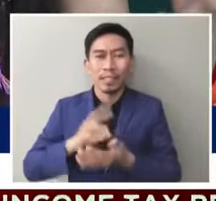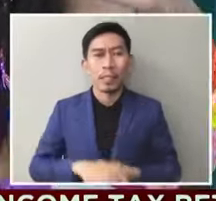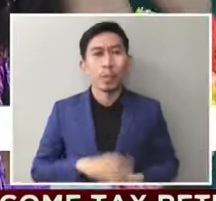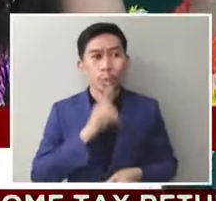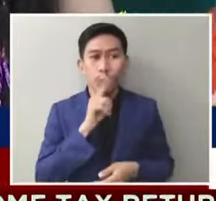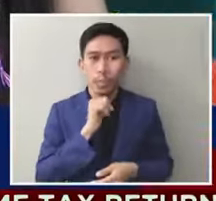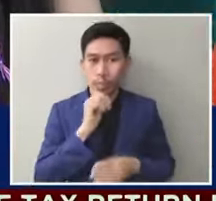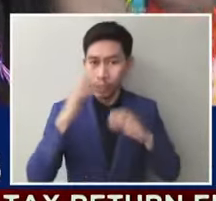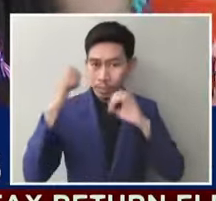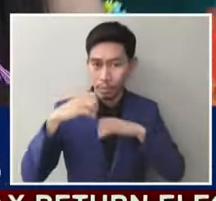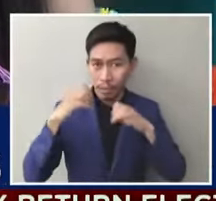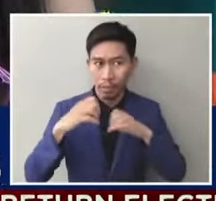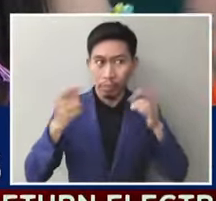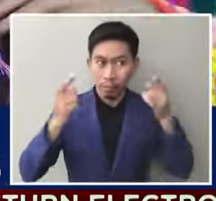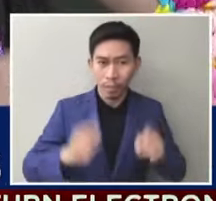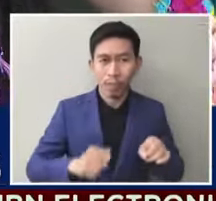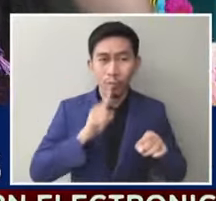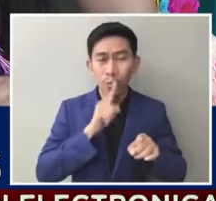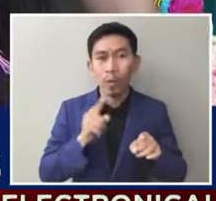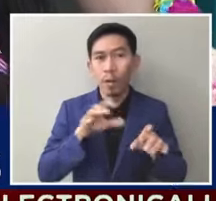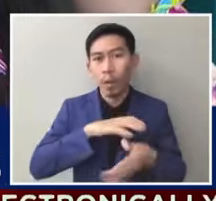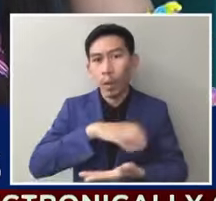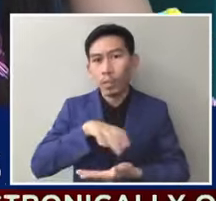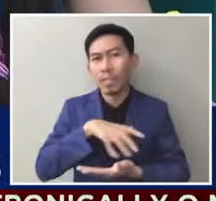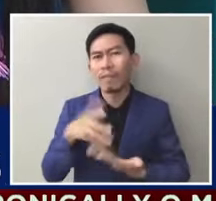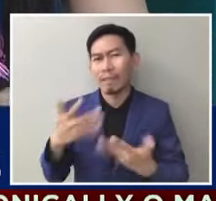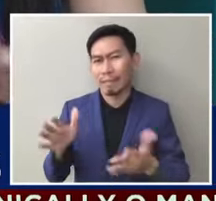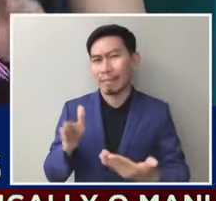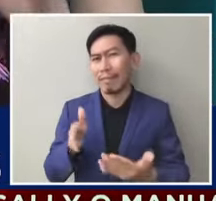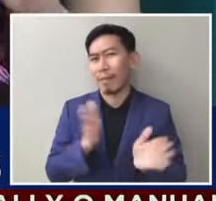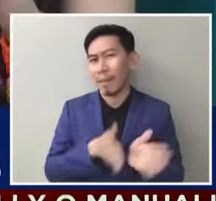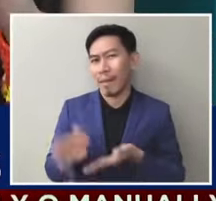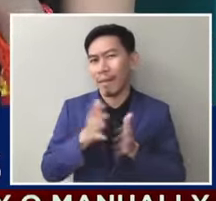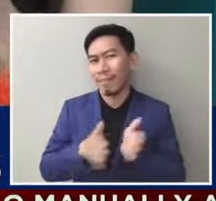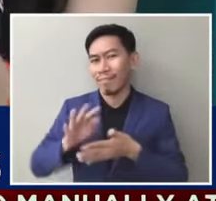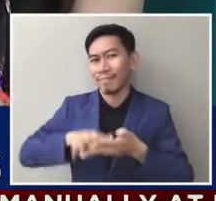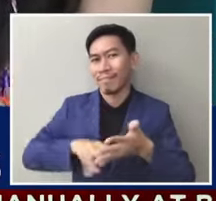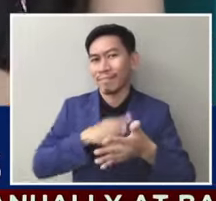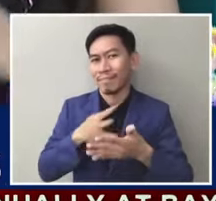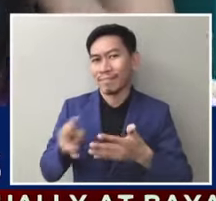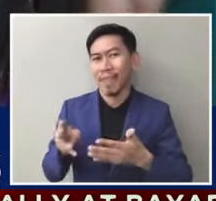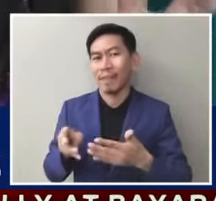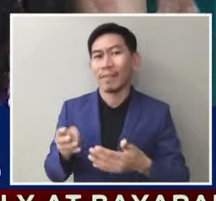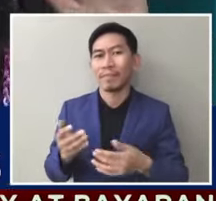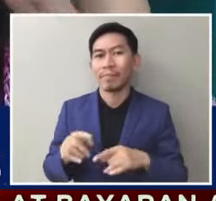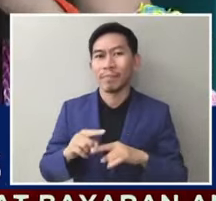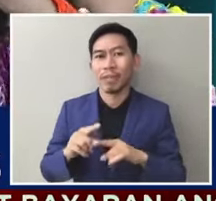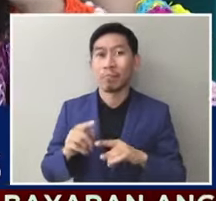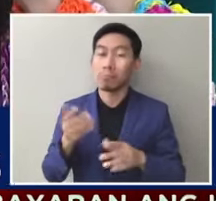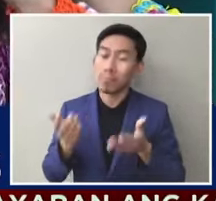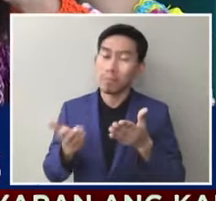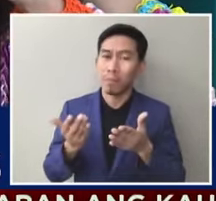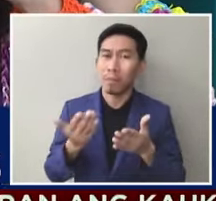rin naman kasi yung concert pa way before mangyari to. So, mas gusto rin naman namin na puno